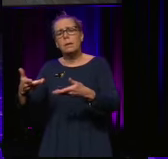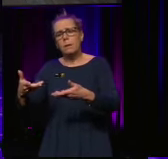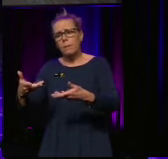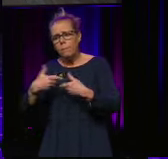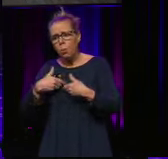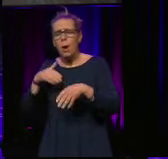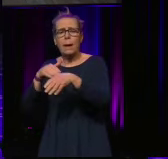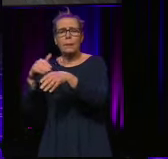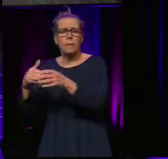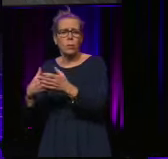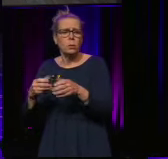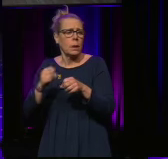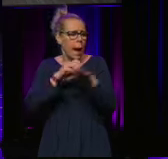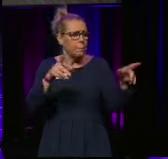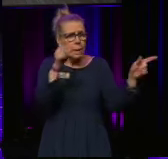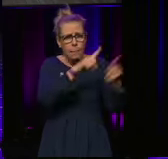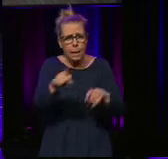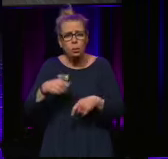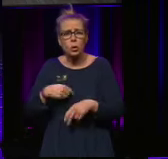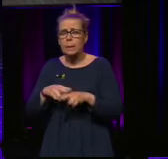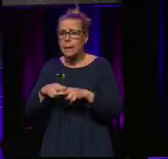av myndigheter. Och så kan man titta på